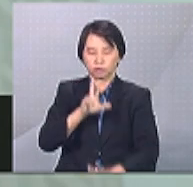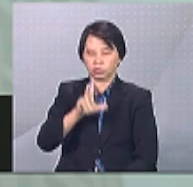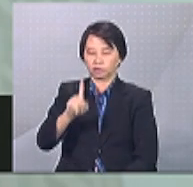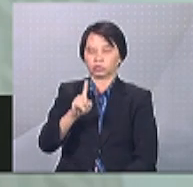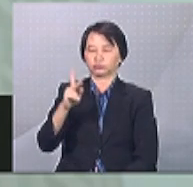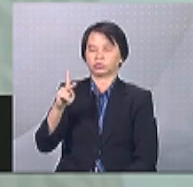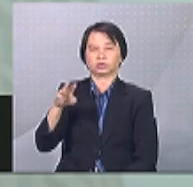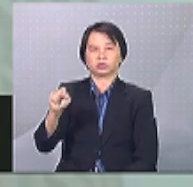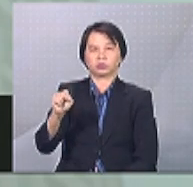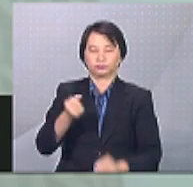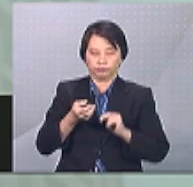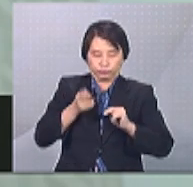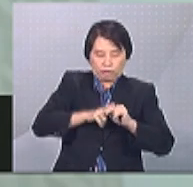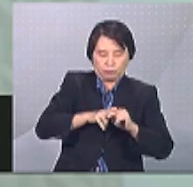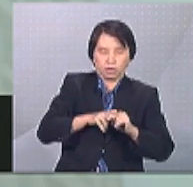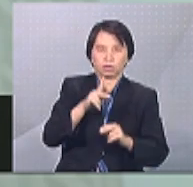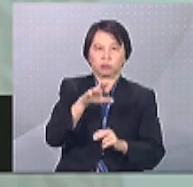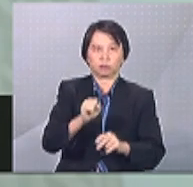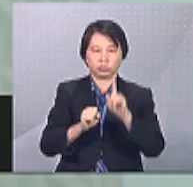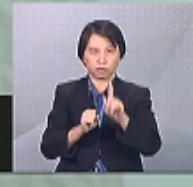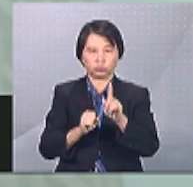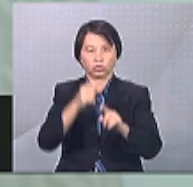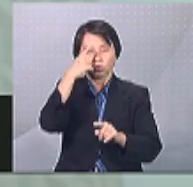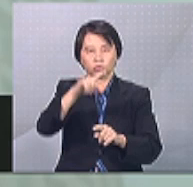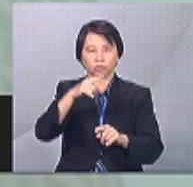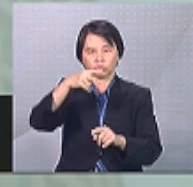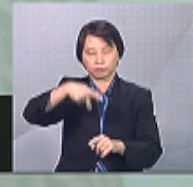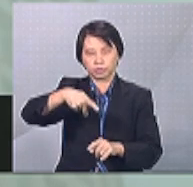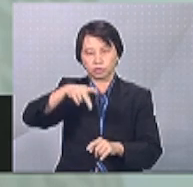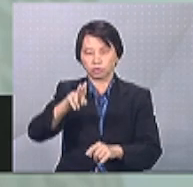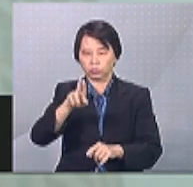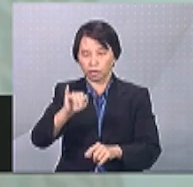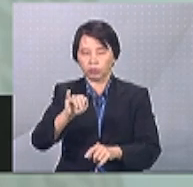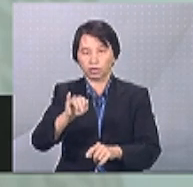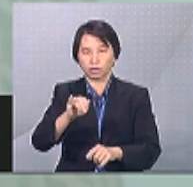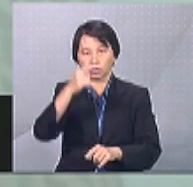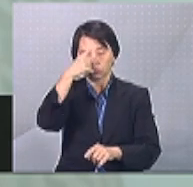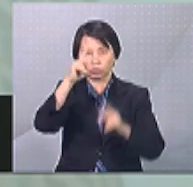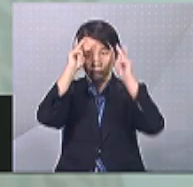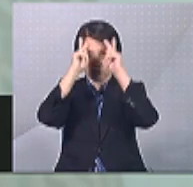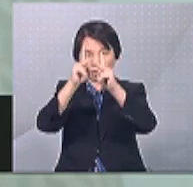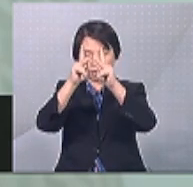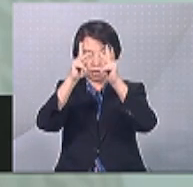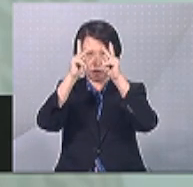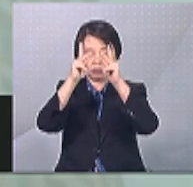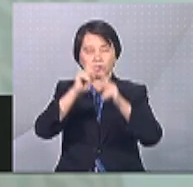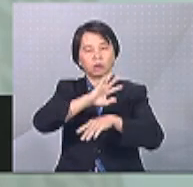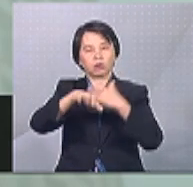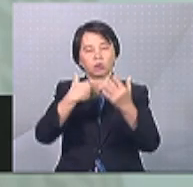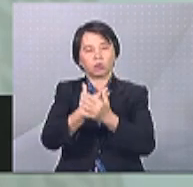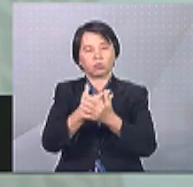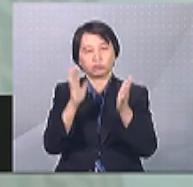kes. Pertambahan kes 1 kes untuk PUI Bali di Kuantan Pahang, menjadikan